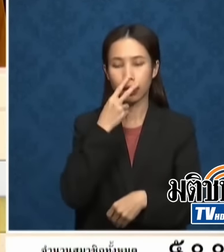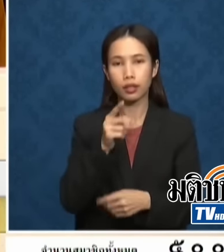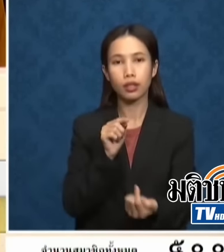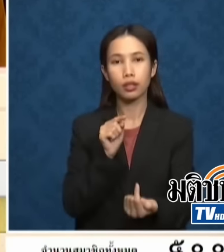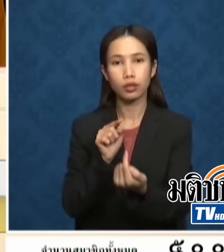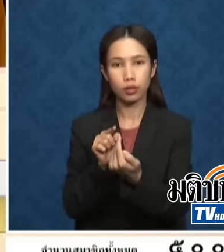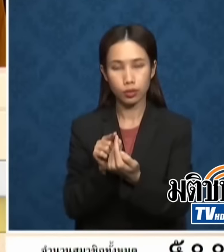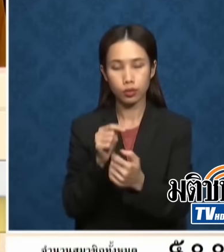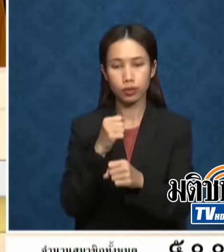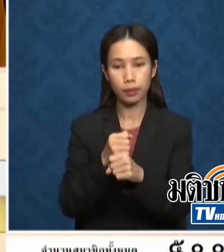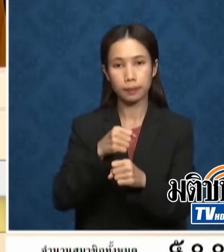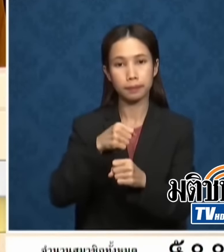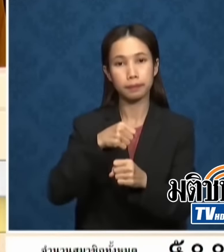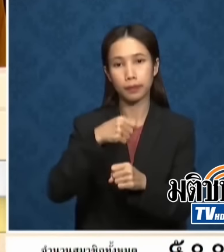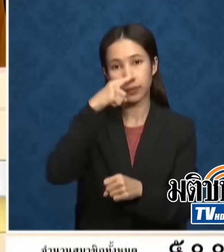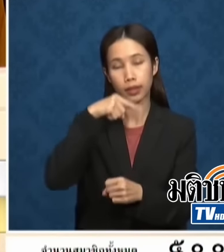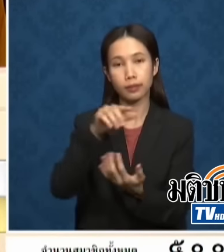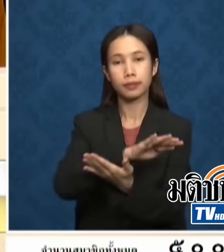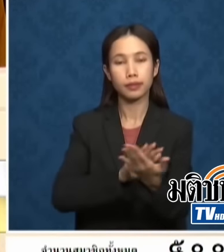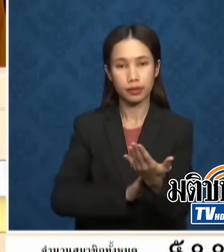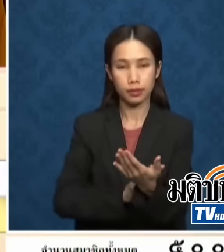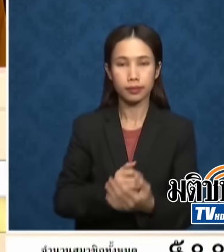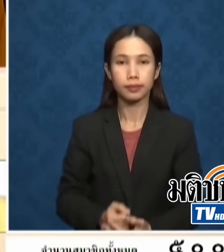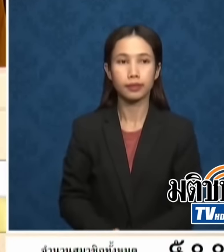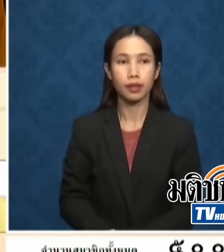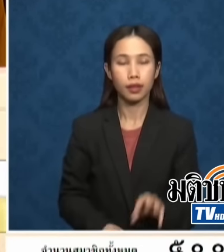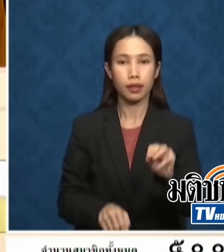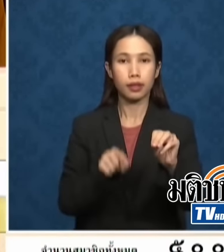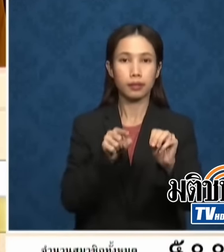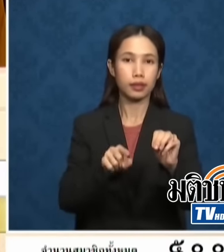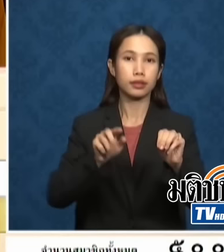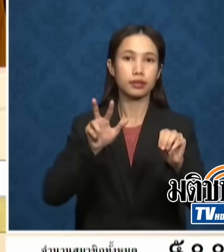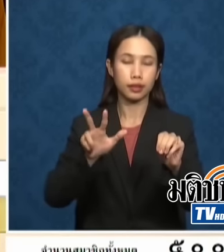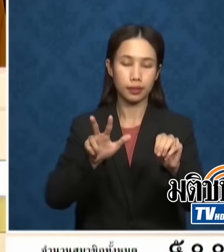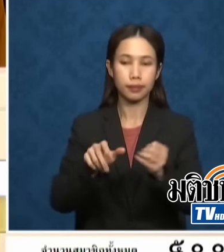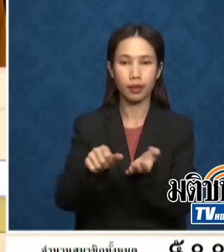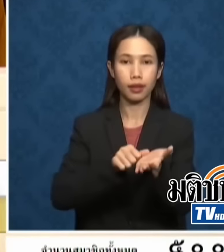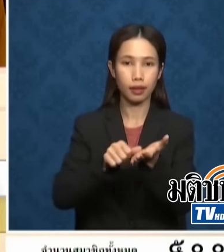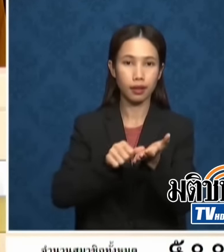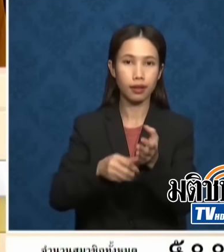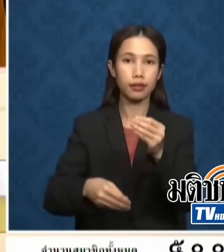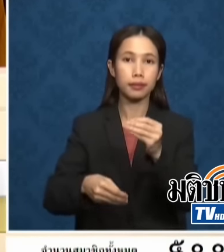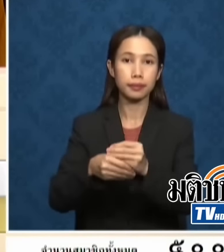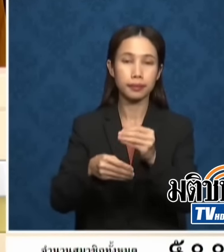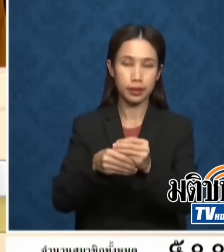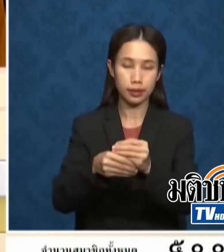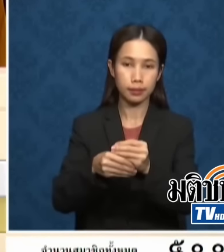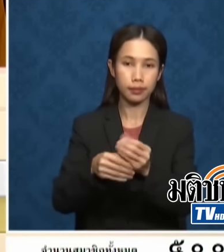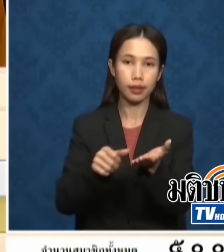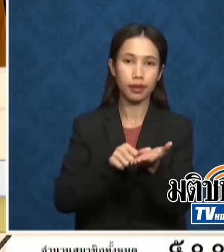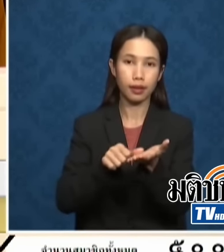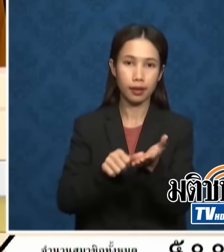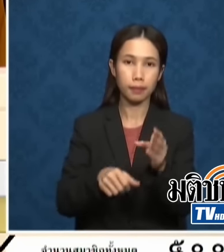มกับบริบทของประเทศไทยซึ่งร่างมาตรา3ได้แก้ไขเพิ่มเติมมาตรา4